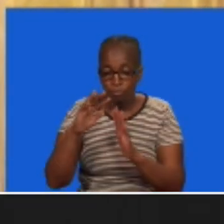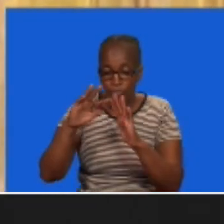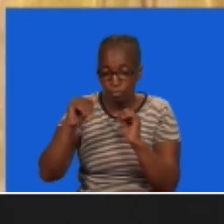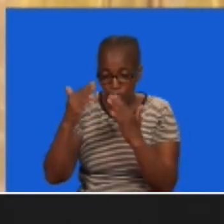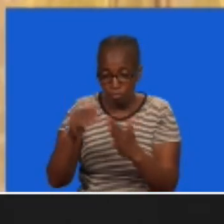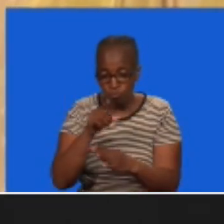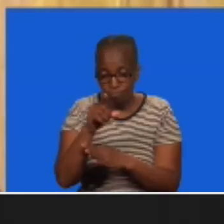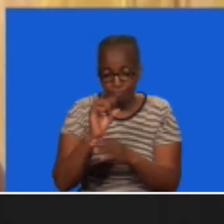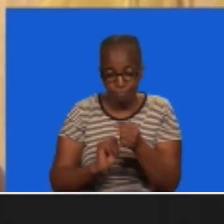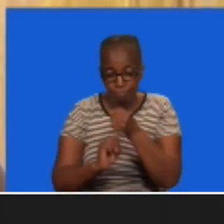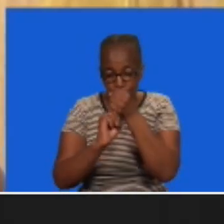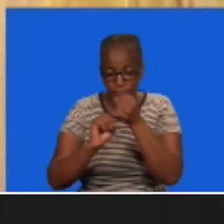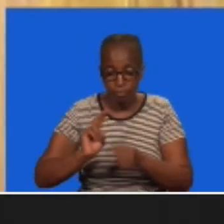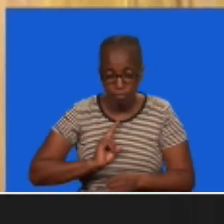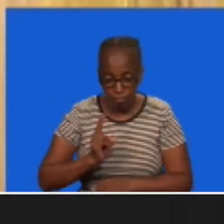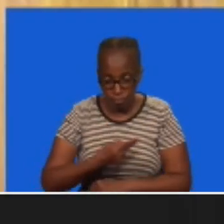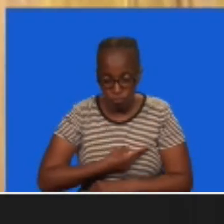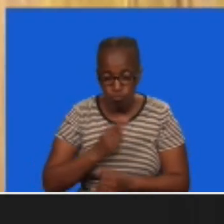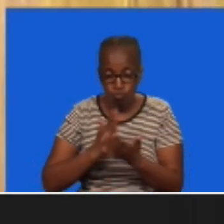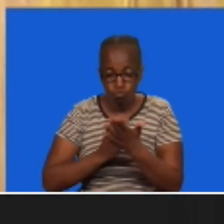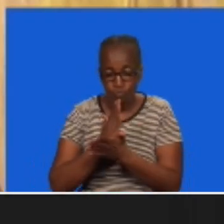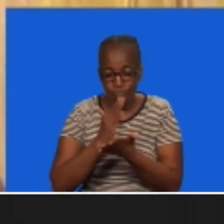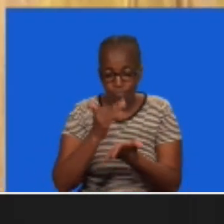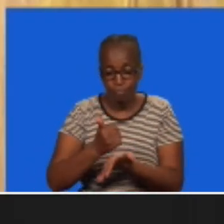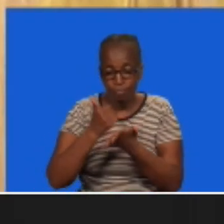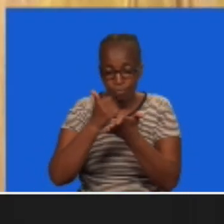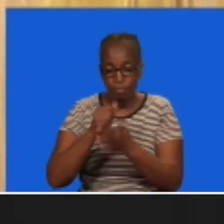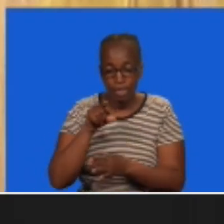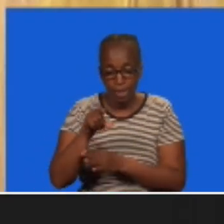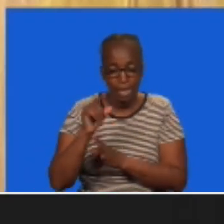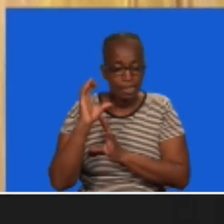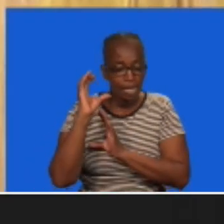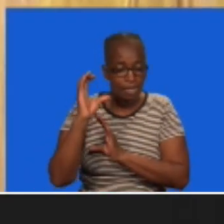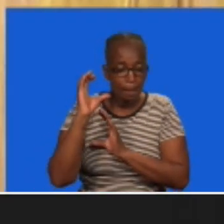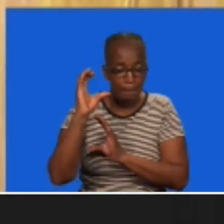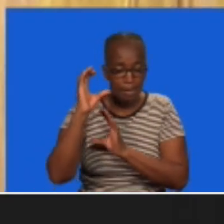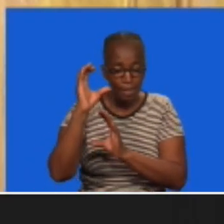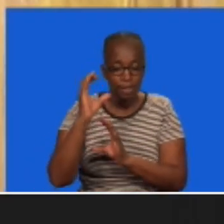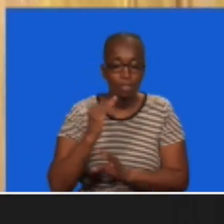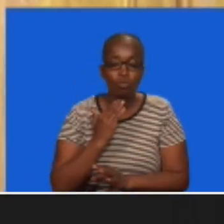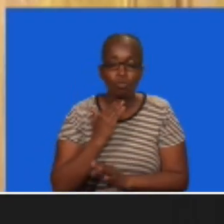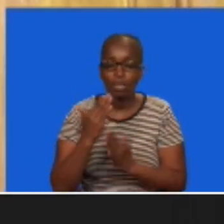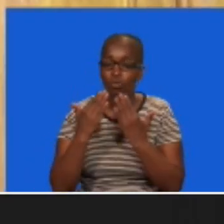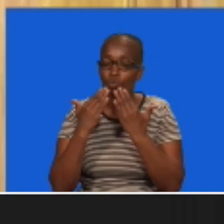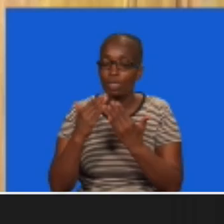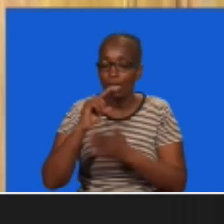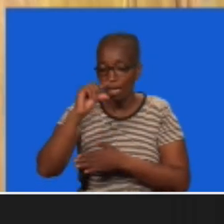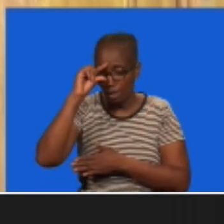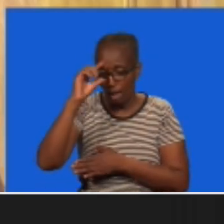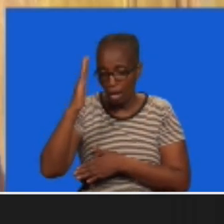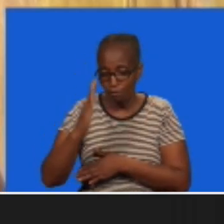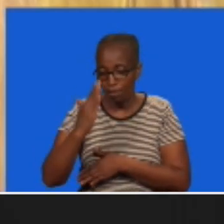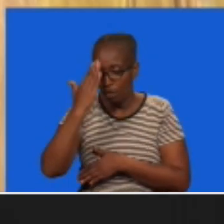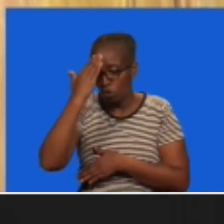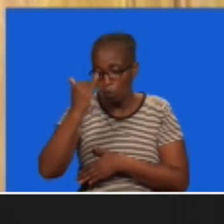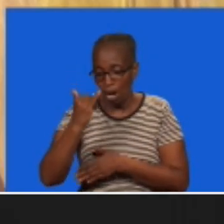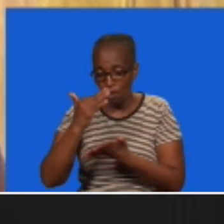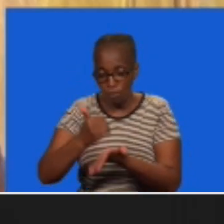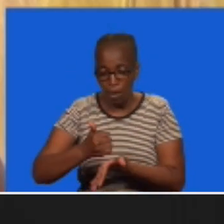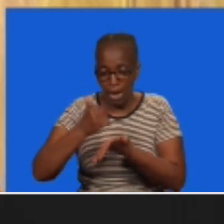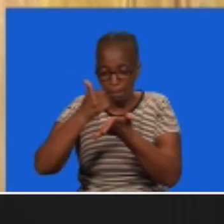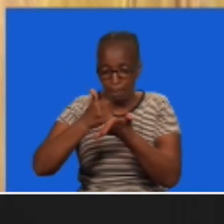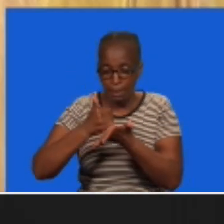kwa jinsi mlivyotushikililia siku hii ya leo ya Eid, kwa kutusaidia. Huu mzigo ulipokuwa mkubwa sana. Tunashukuru governor sana